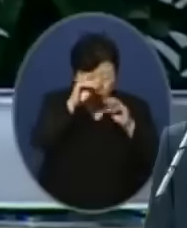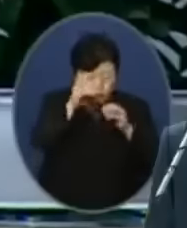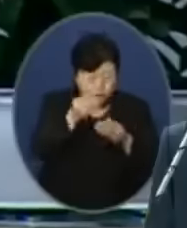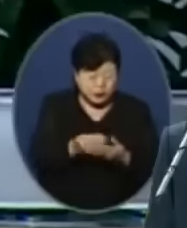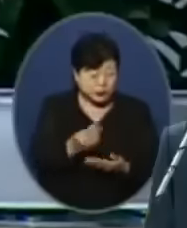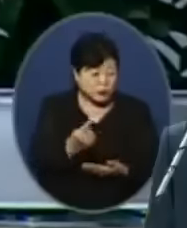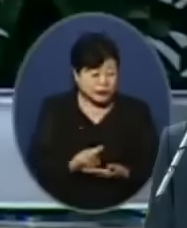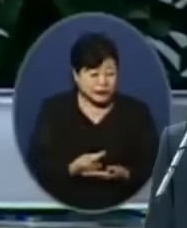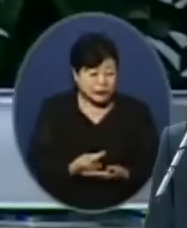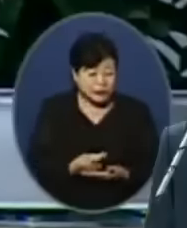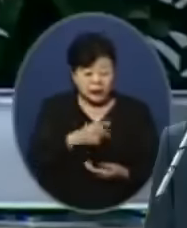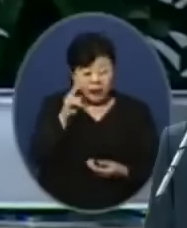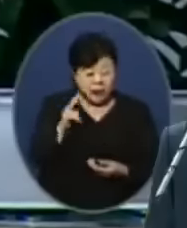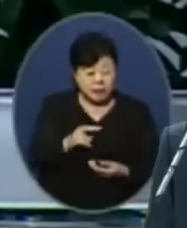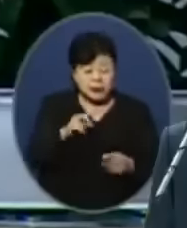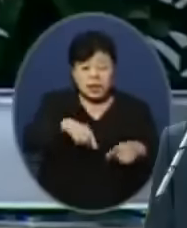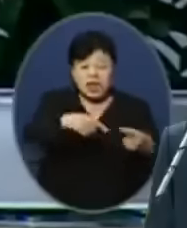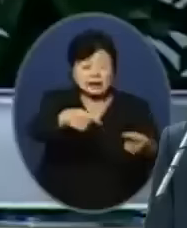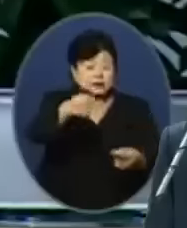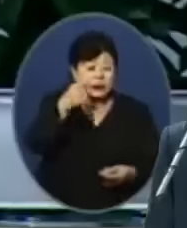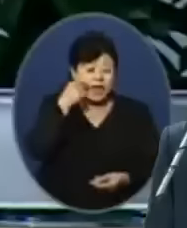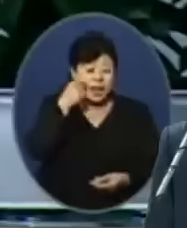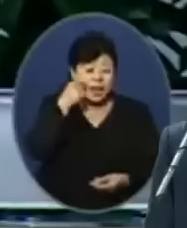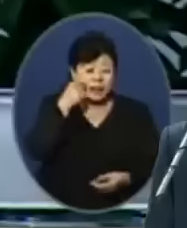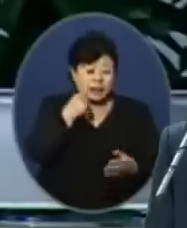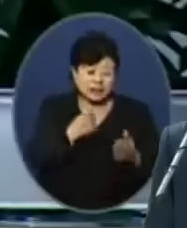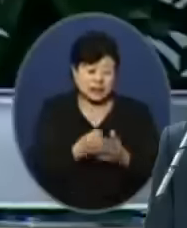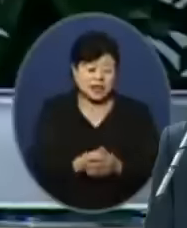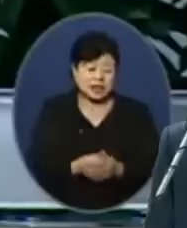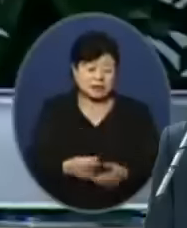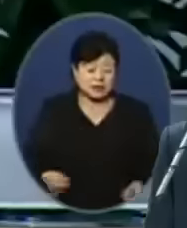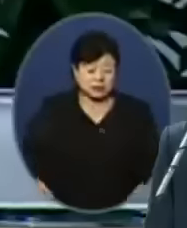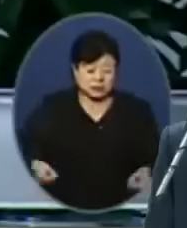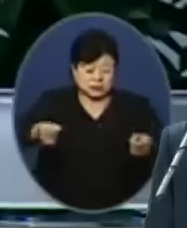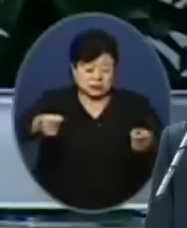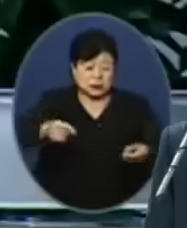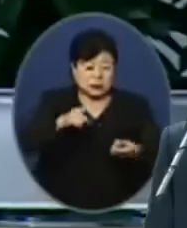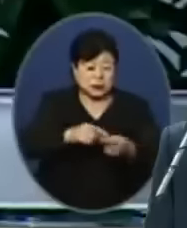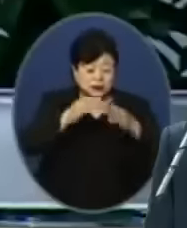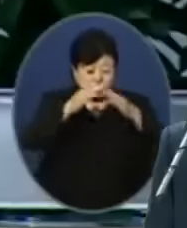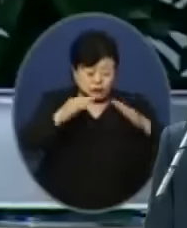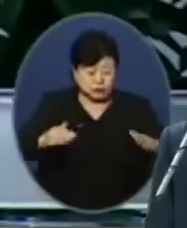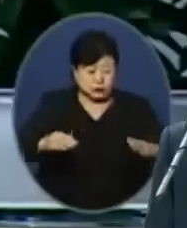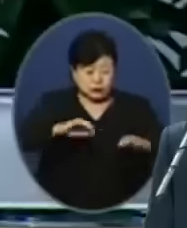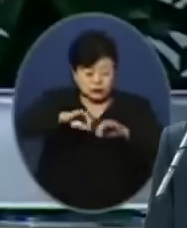왔는데 같이 곁에 갈 수가 없어서 들것에 누운 대로 지붕으로